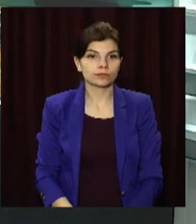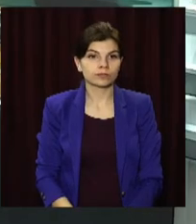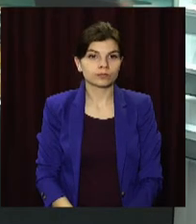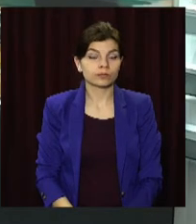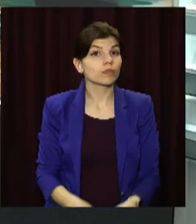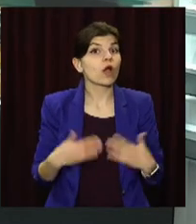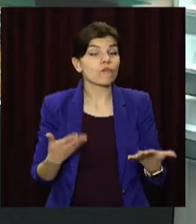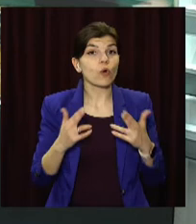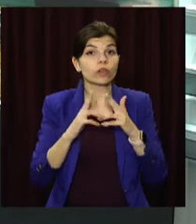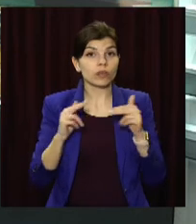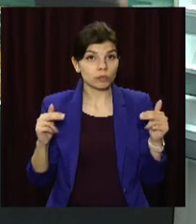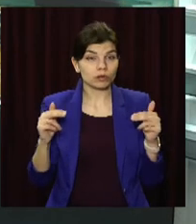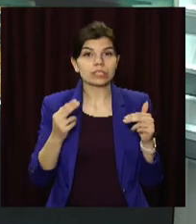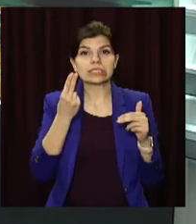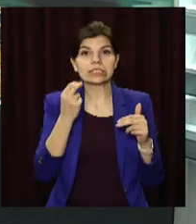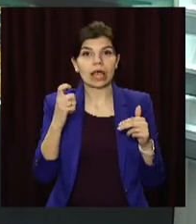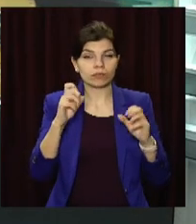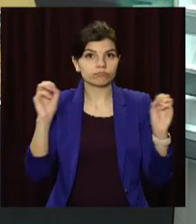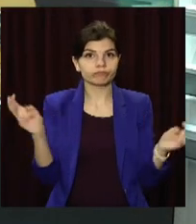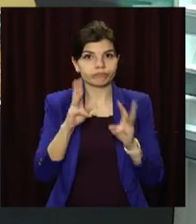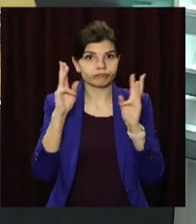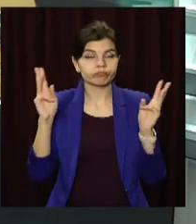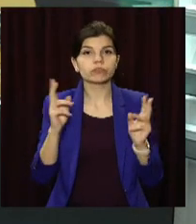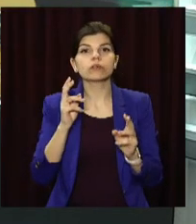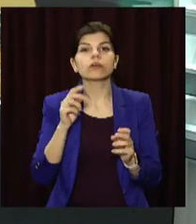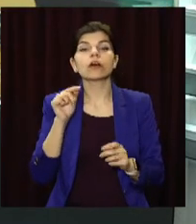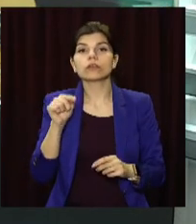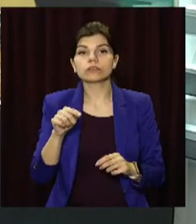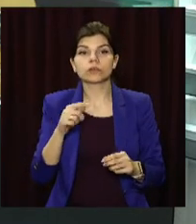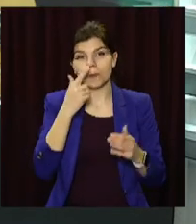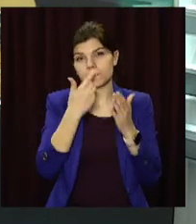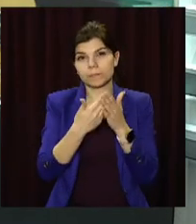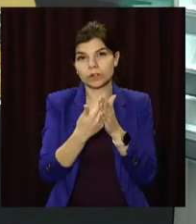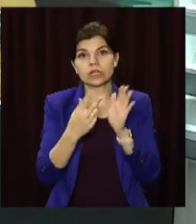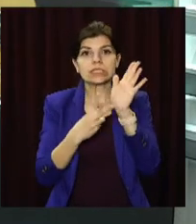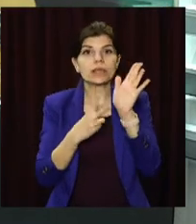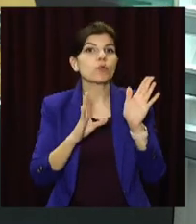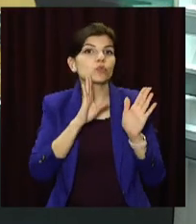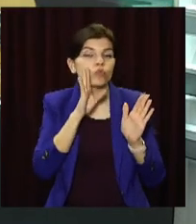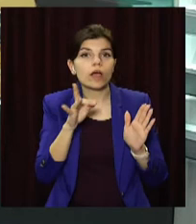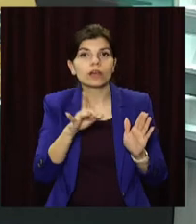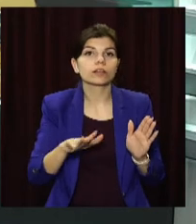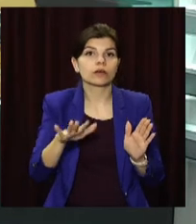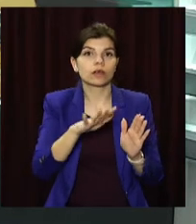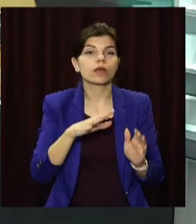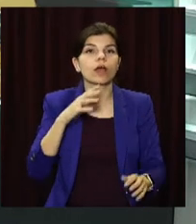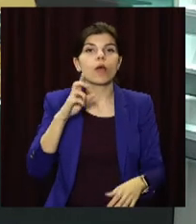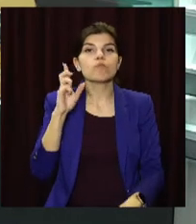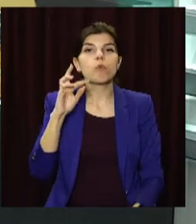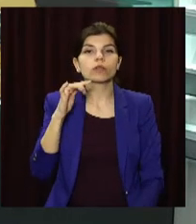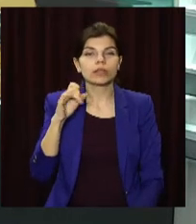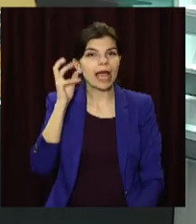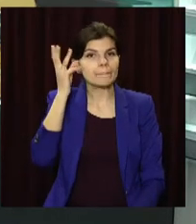А от у Дніпрі спалахнув цех на одному з підприємств. Інцидент стався близько 7-ї ранку в районі проспекту Богдана